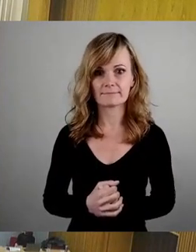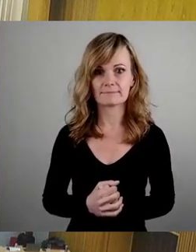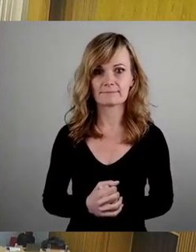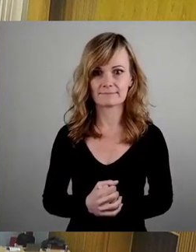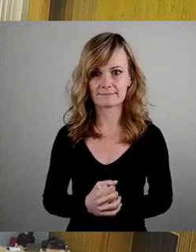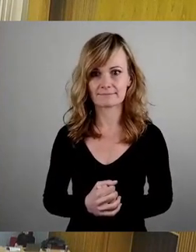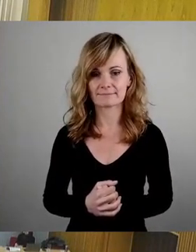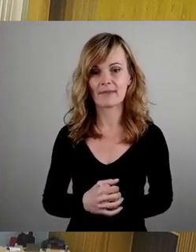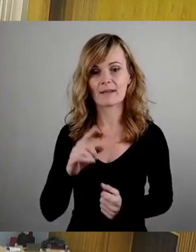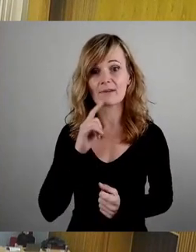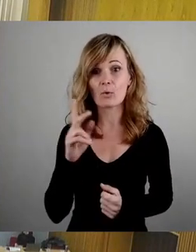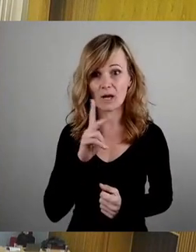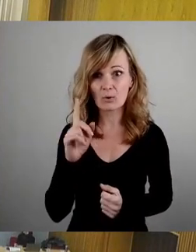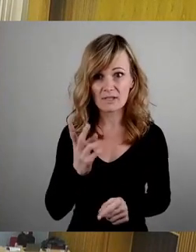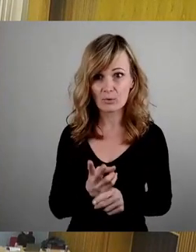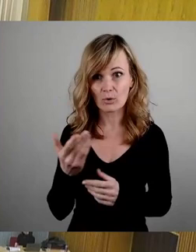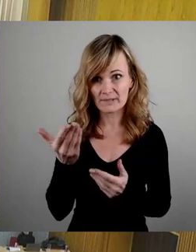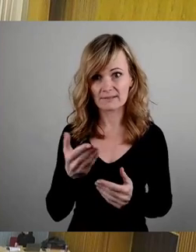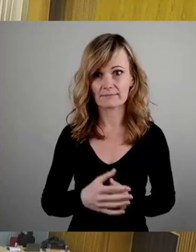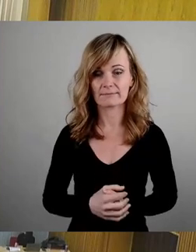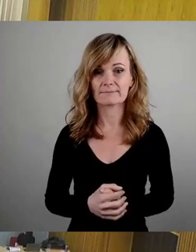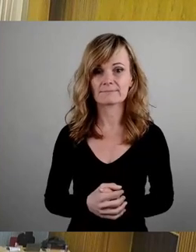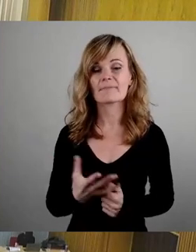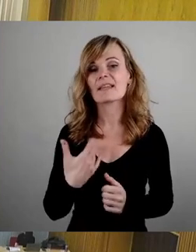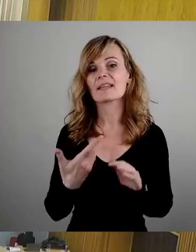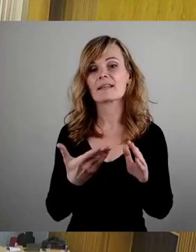Frau Krause noch, ja. Frau Krause, bitte. Ich wollte nur noch,